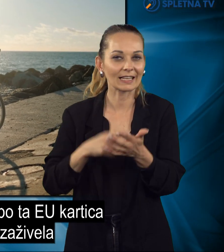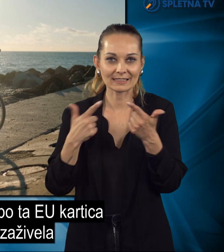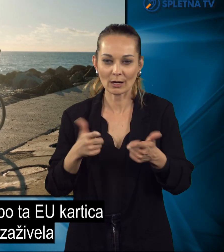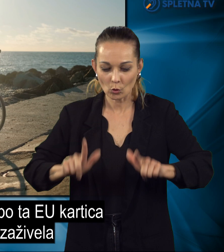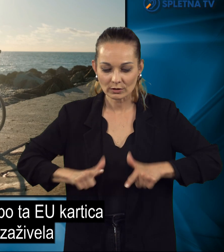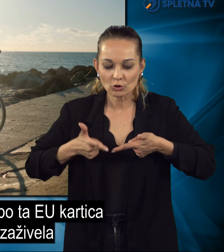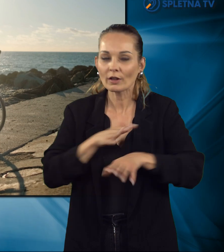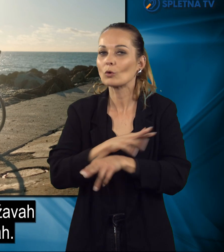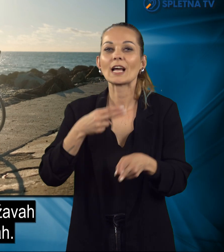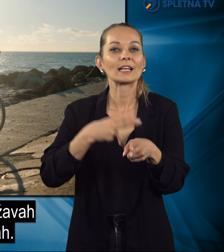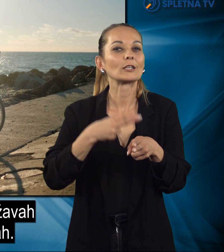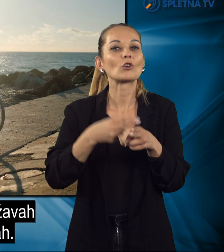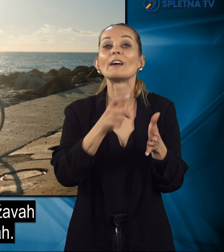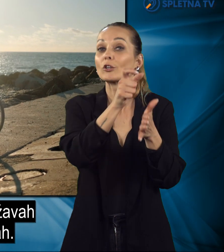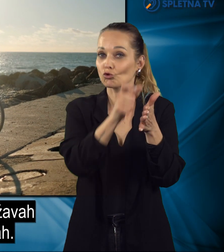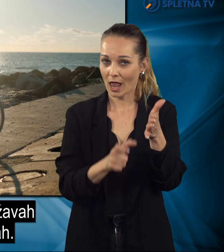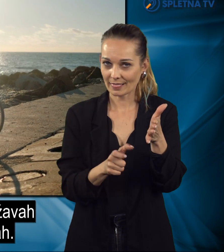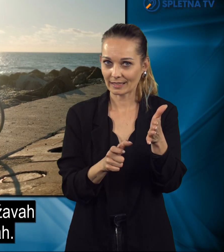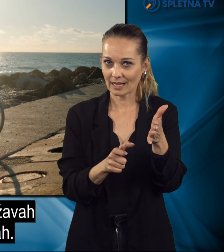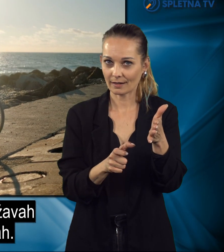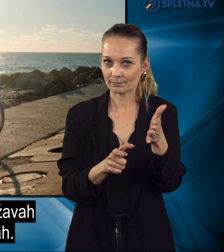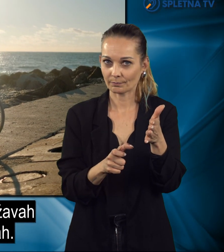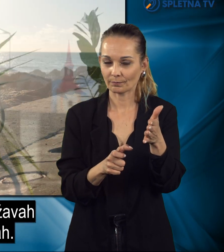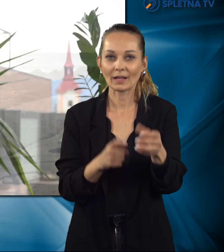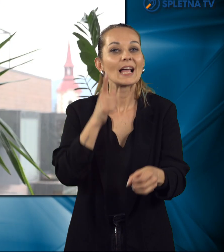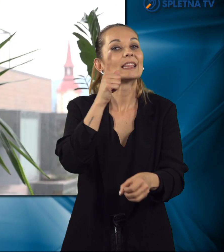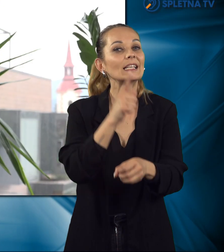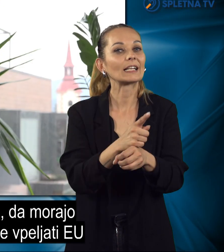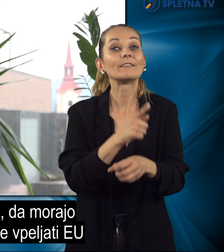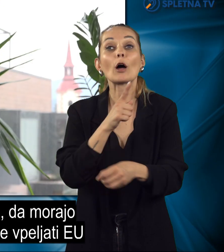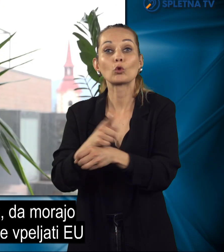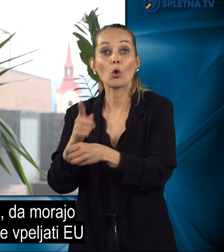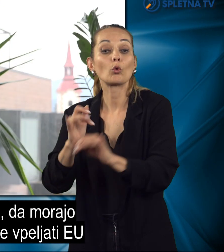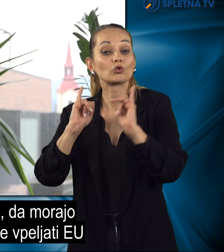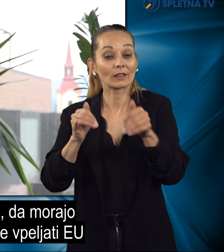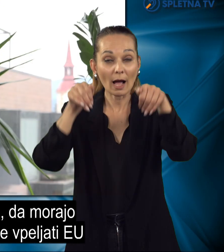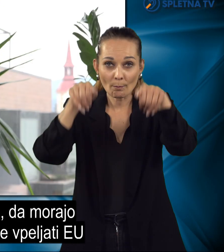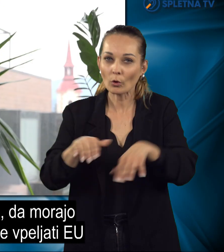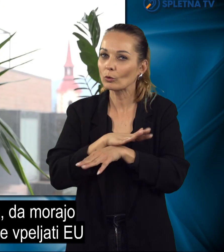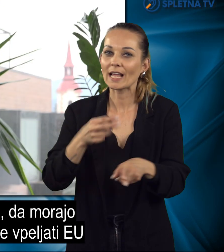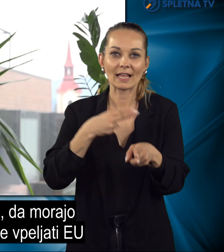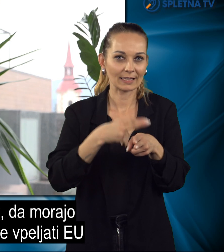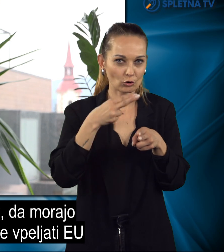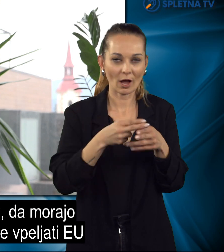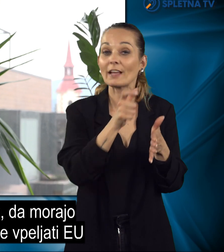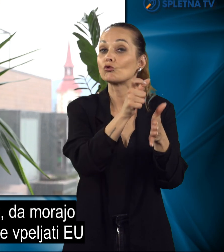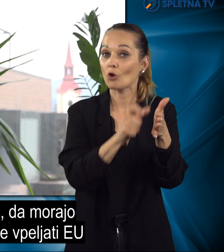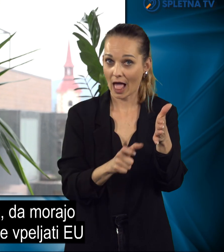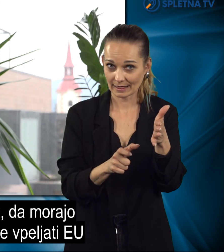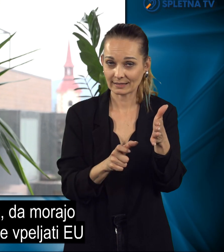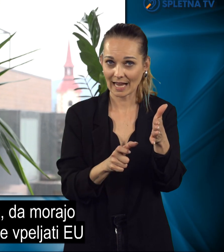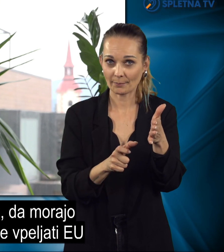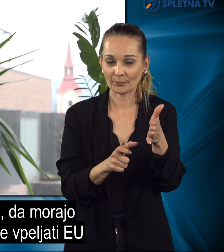zares lahko zaživela v vseh državah članicah. Direktiva določa, da morajo vse